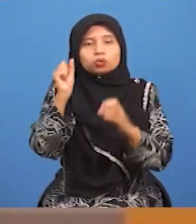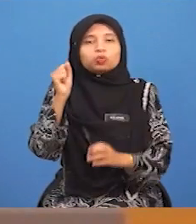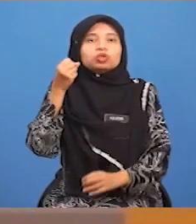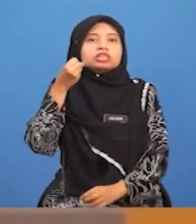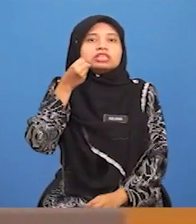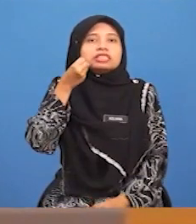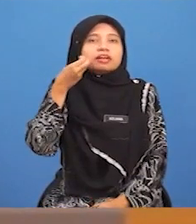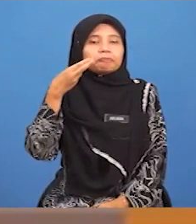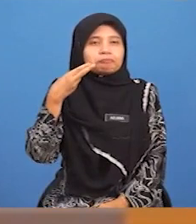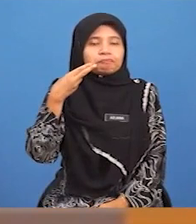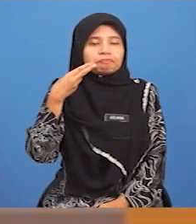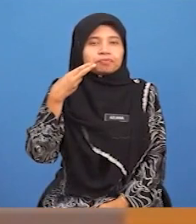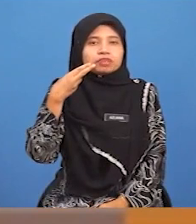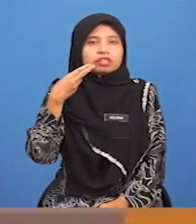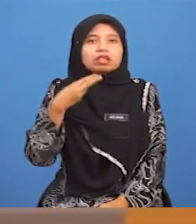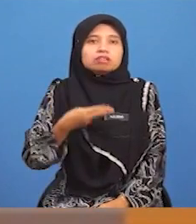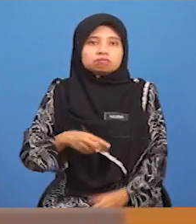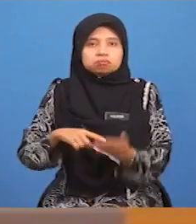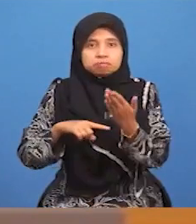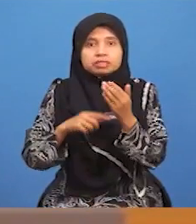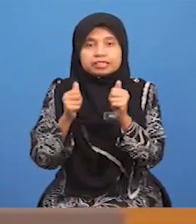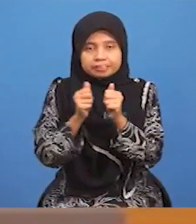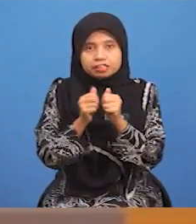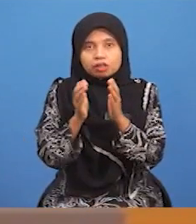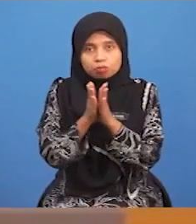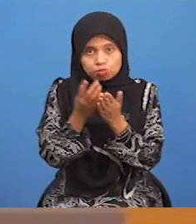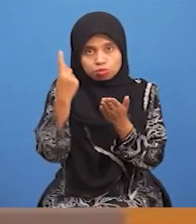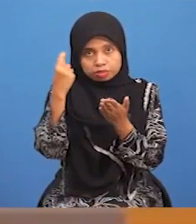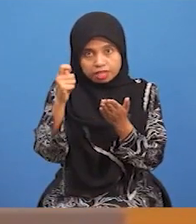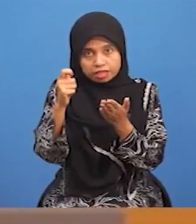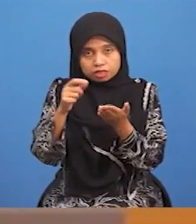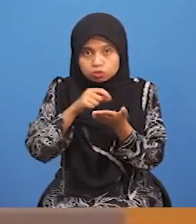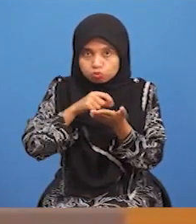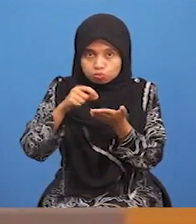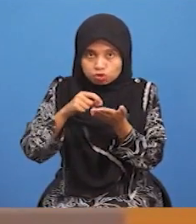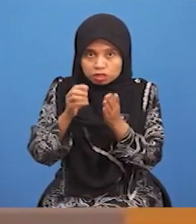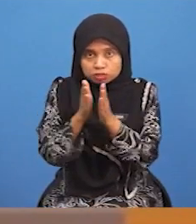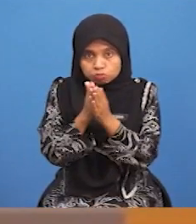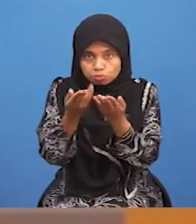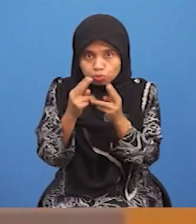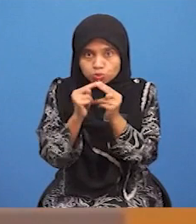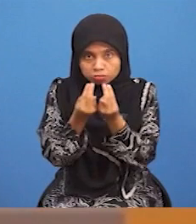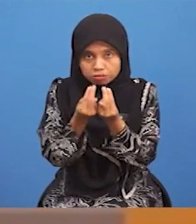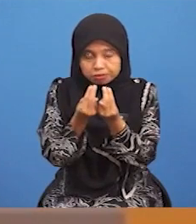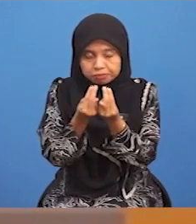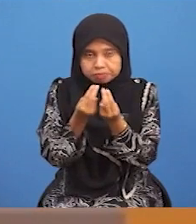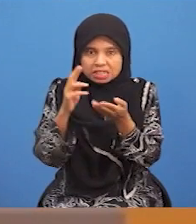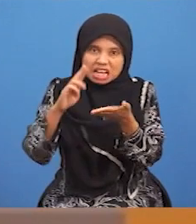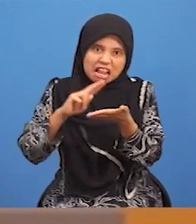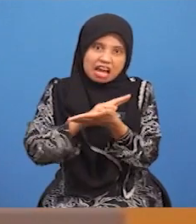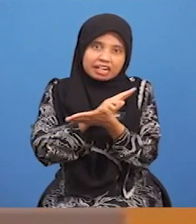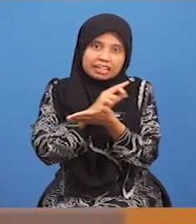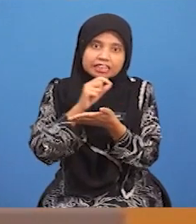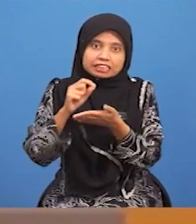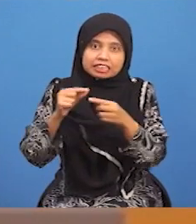cikgu mulakan kelas, pastikan buku teks, alat tulis, buku nota, helaian kertas graf